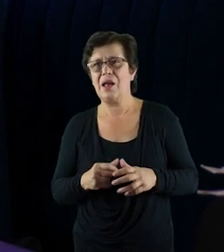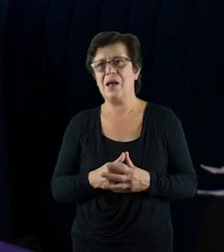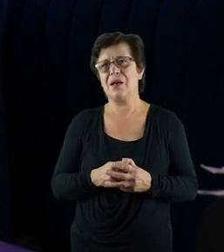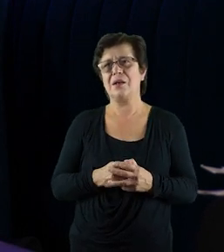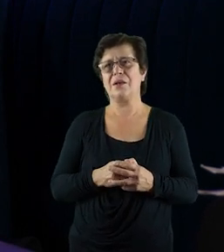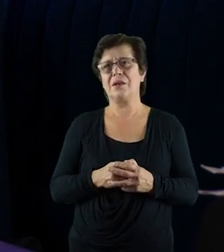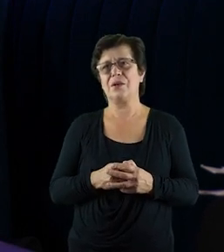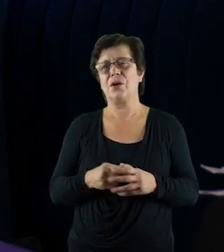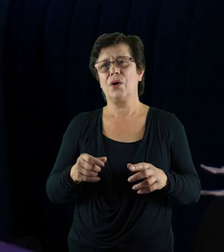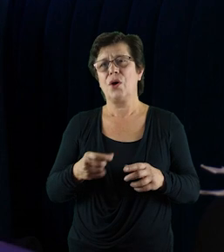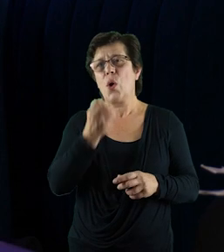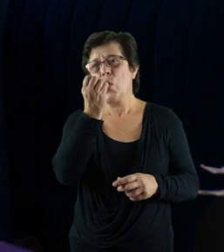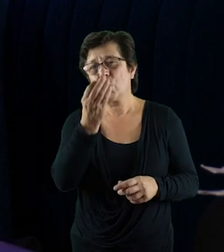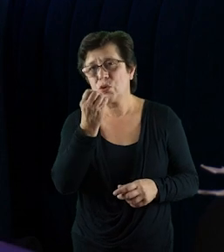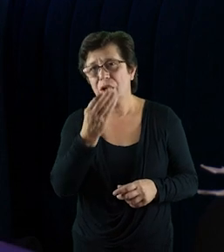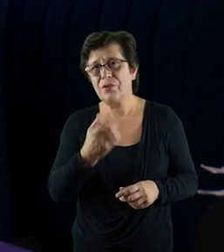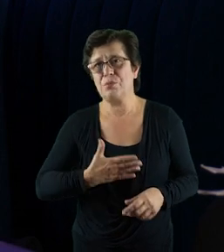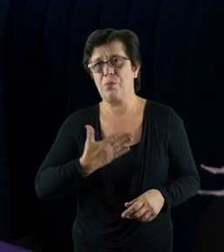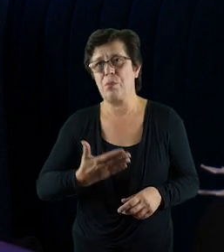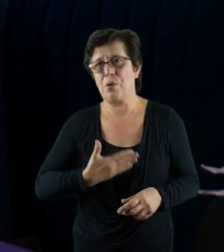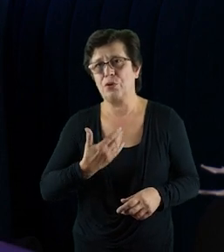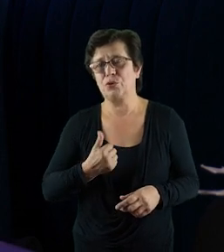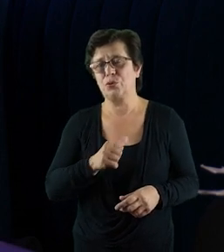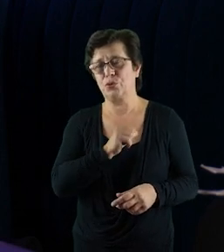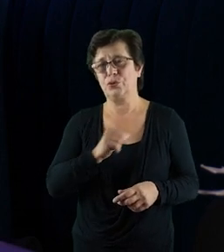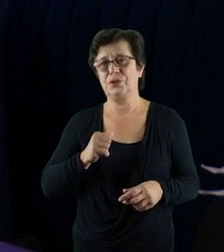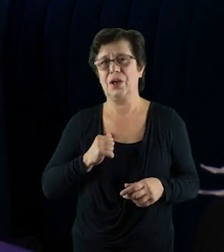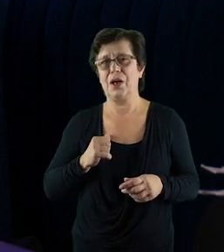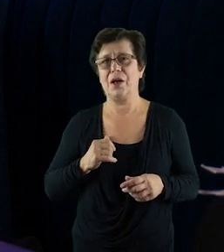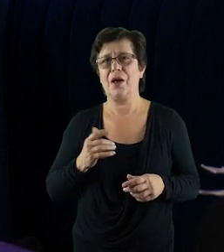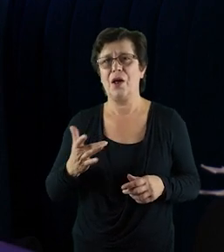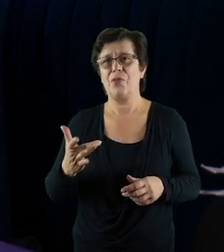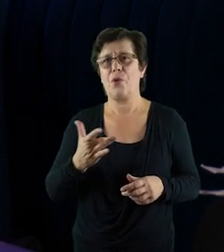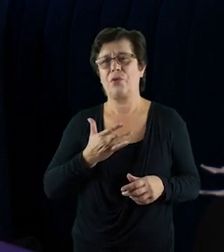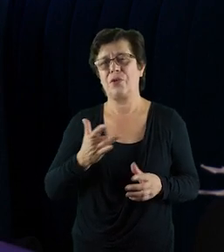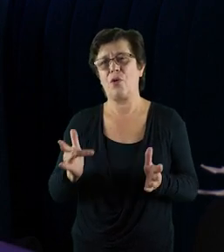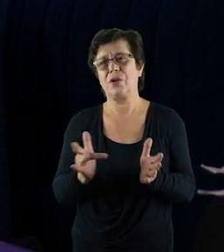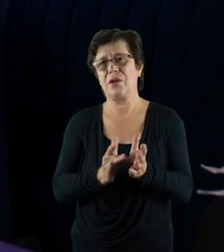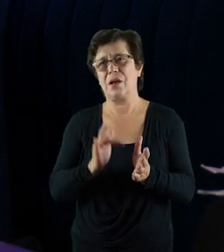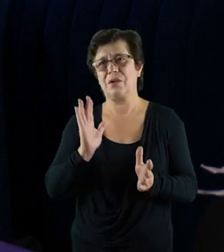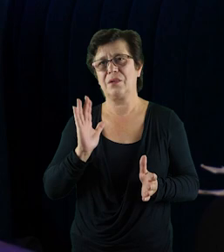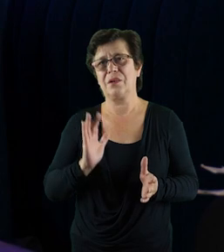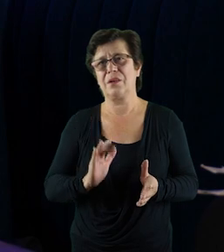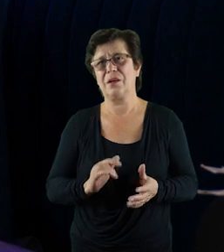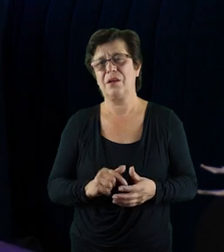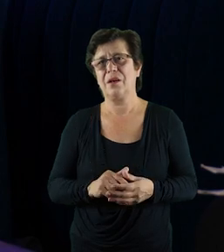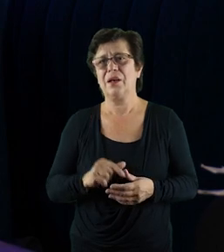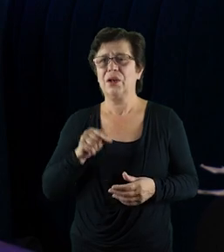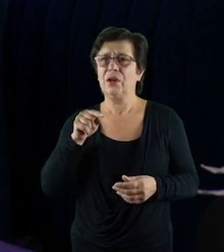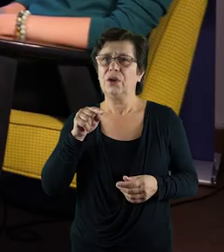dostało i Różewicz się poczuł tym dotknięty. I Ledyński też. Tak, natomiast tam